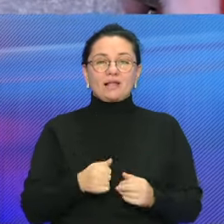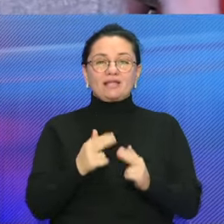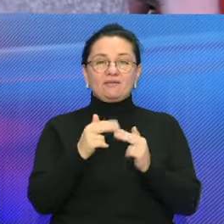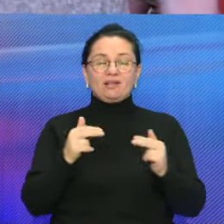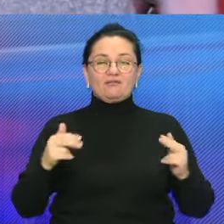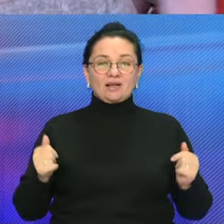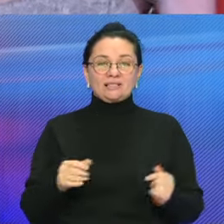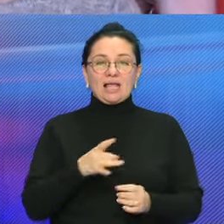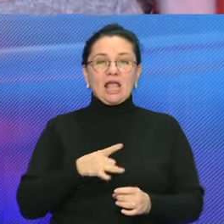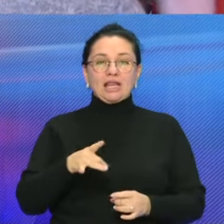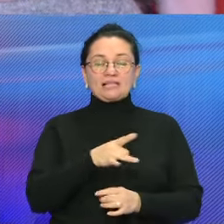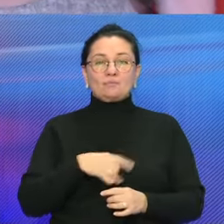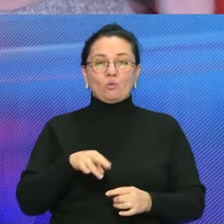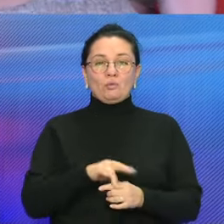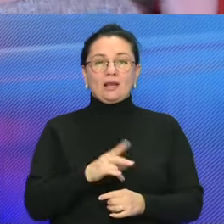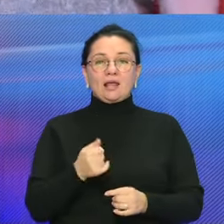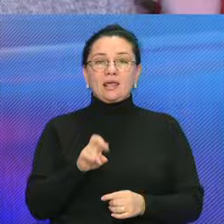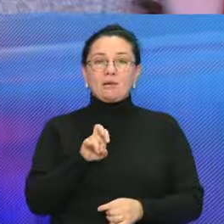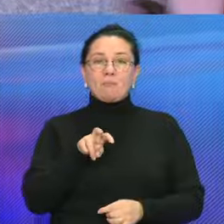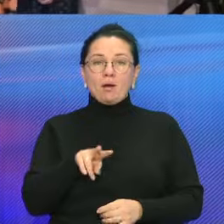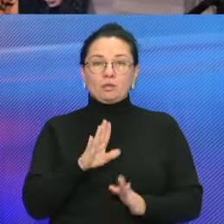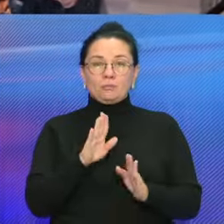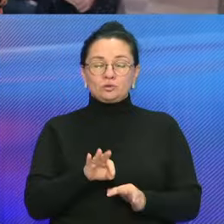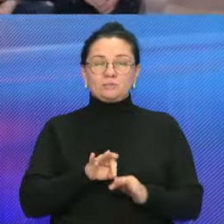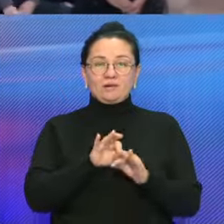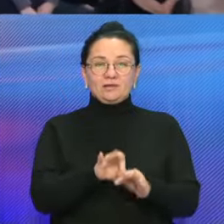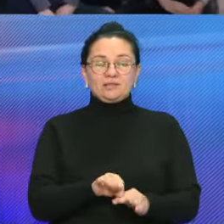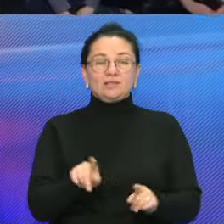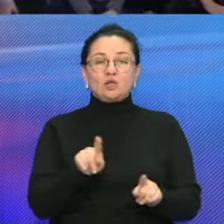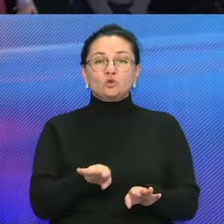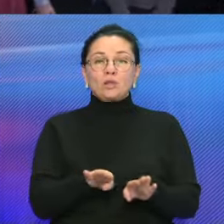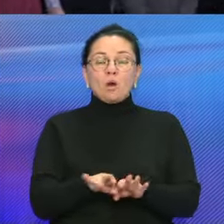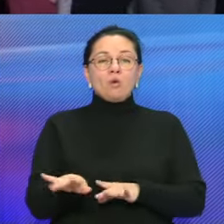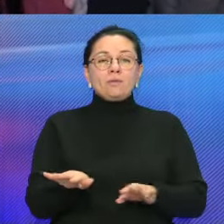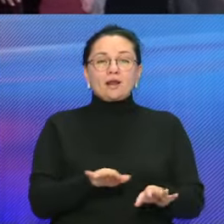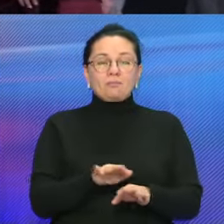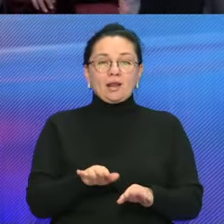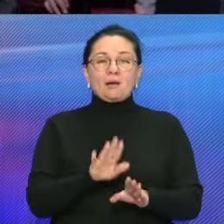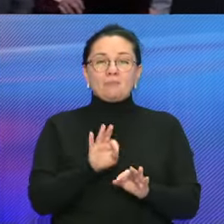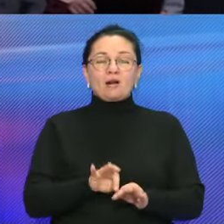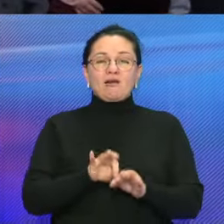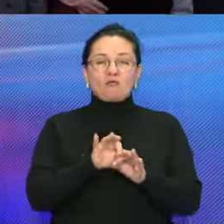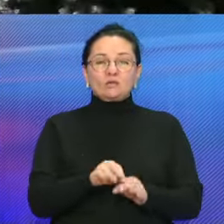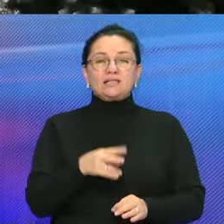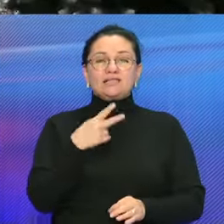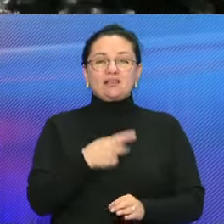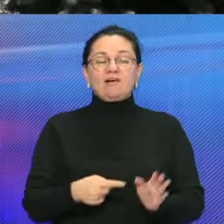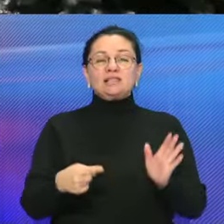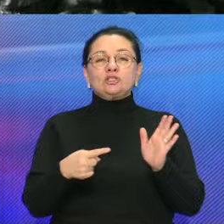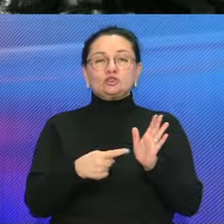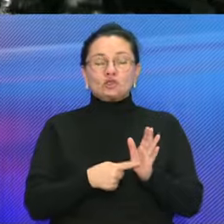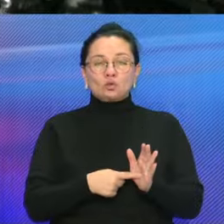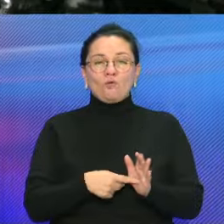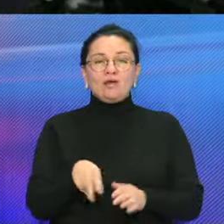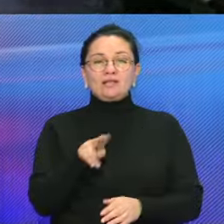и Республиканский новогодний баль. Что тычется акции «От усей души», яна пройдет с 26 снежня по